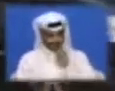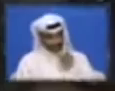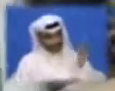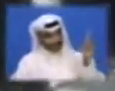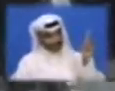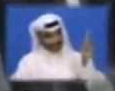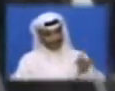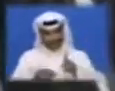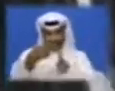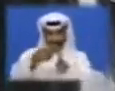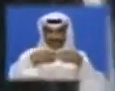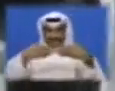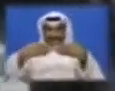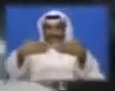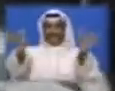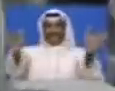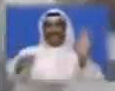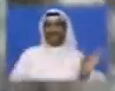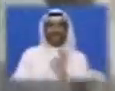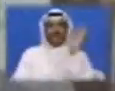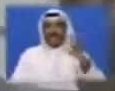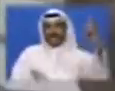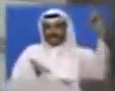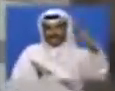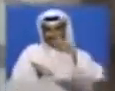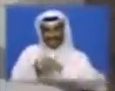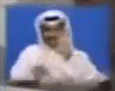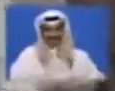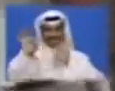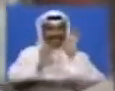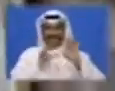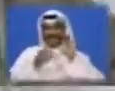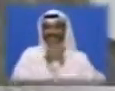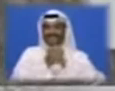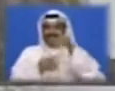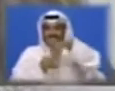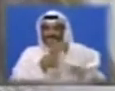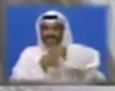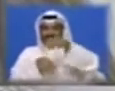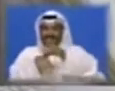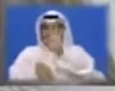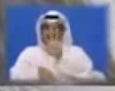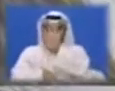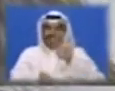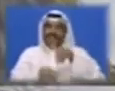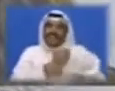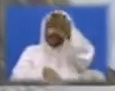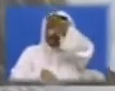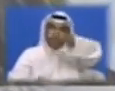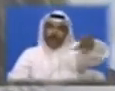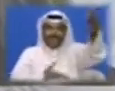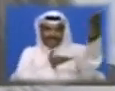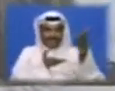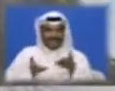افتتاحية لهذا اللقاء تميزت بالكلمة التي ألقاها رئيس وفد مجموعة الصداقة البرلمانية الكويتية المغربية محمد هادي